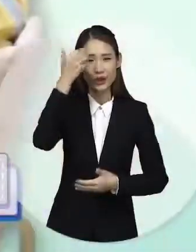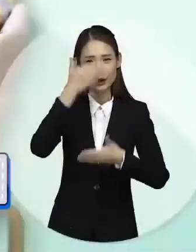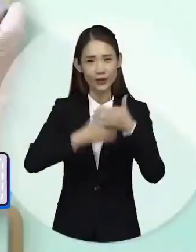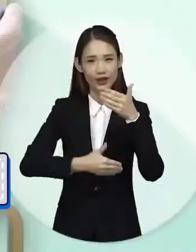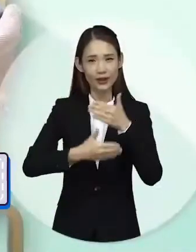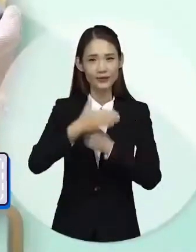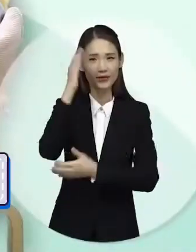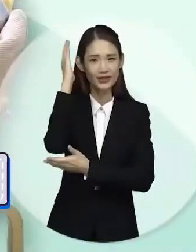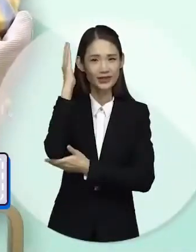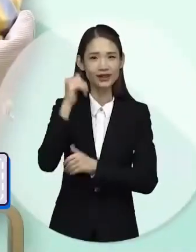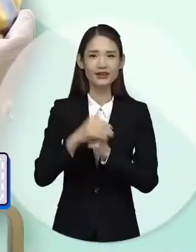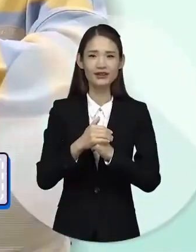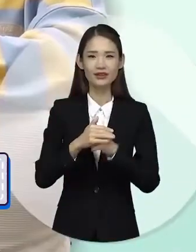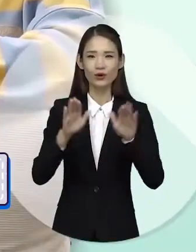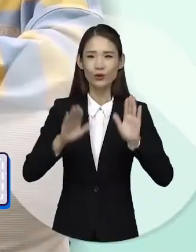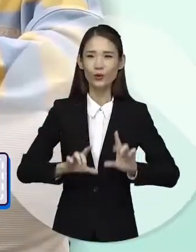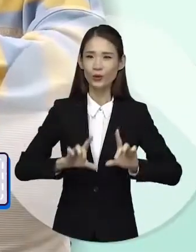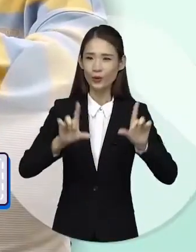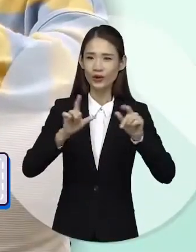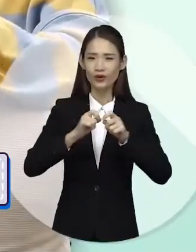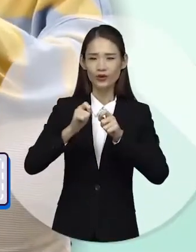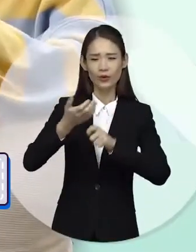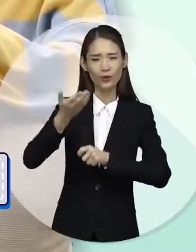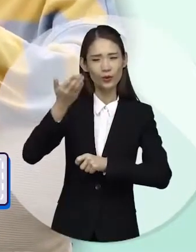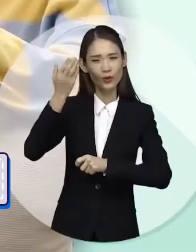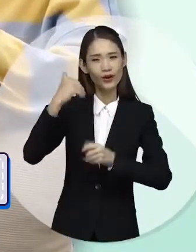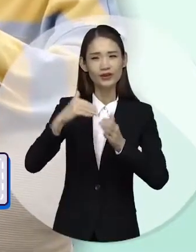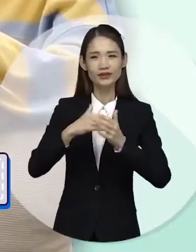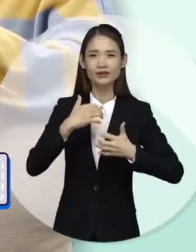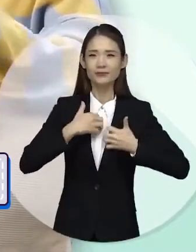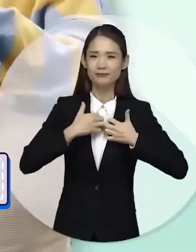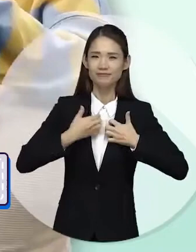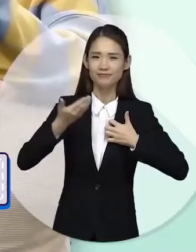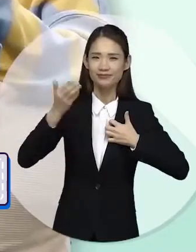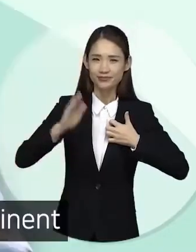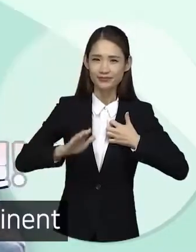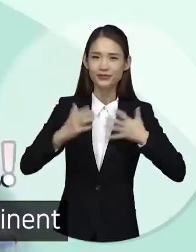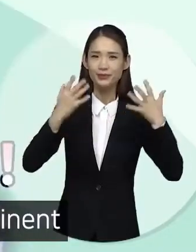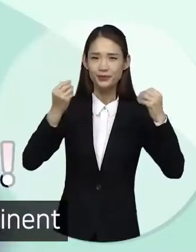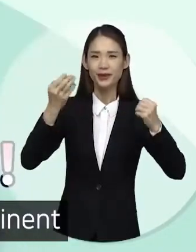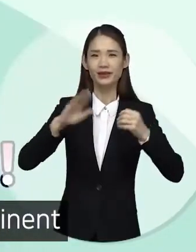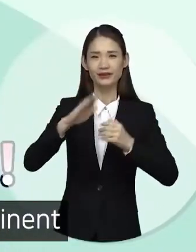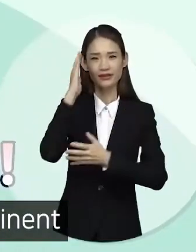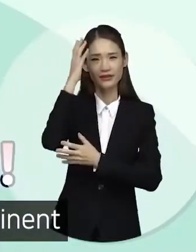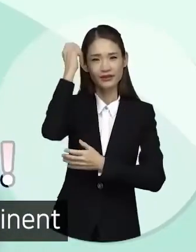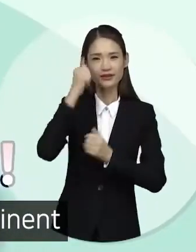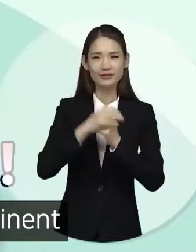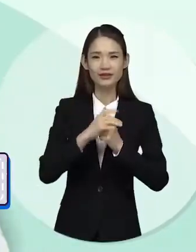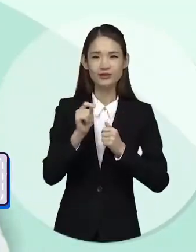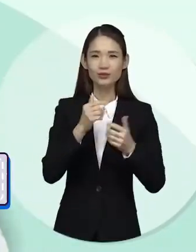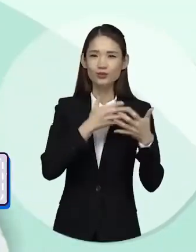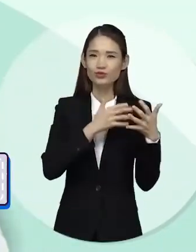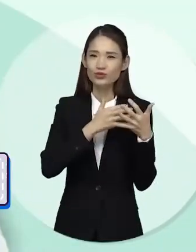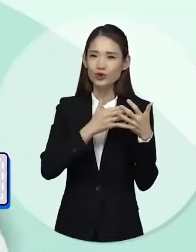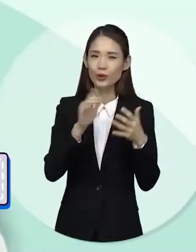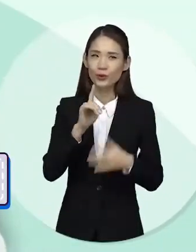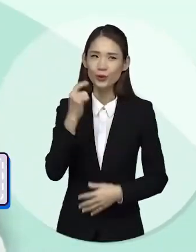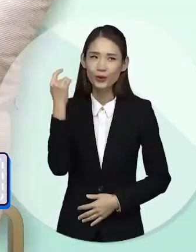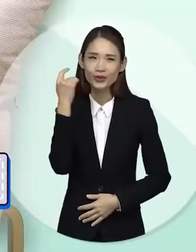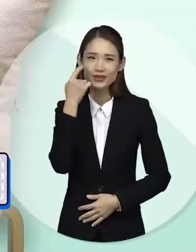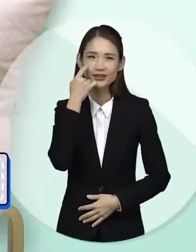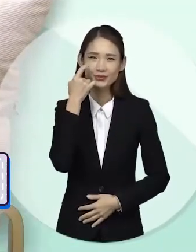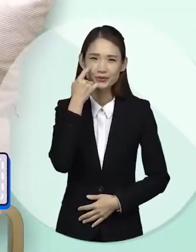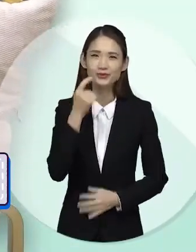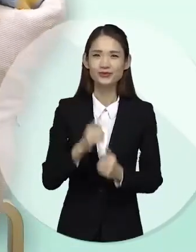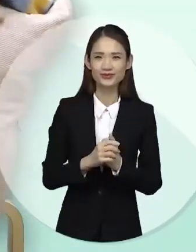기억에 남는 에피소드라고 하면은 사실 우리 너무 오래돼가지고 맞아. 많지만 학창 시절 기억이 좀 많이 나는 것 같아요. 약간 불안한데